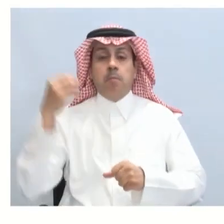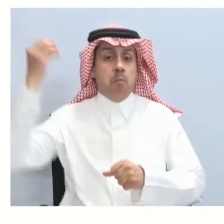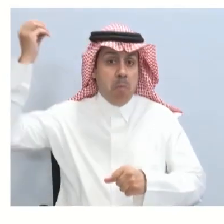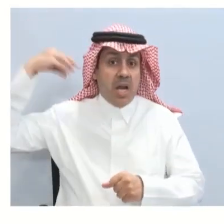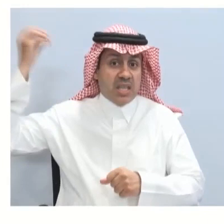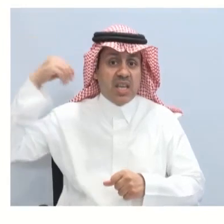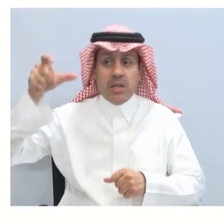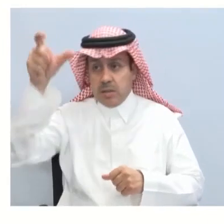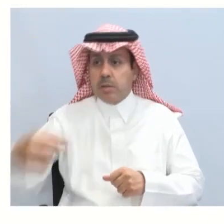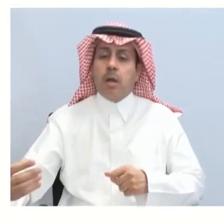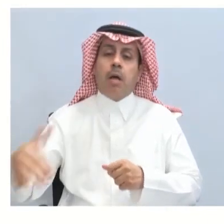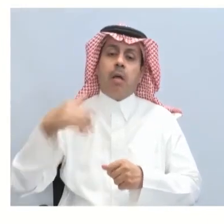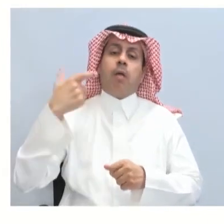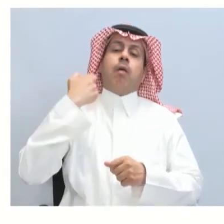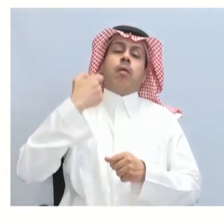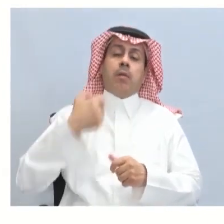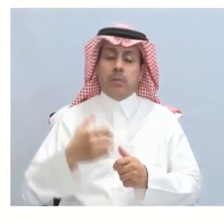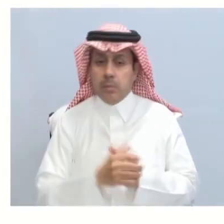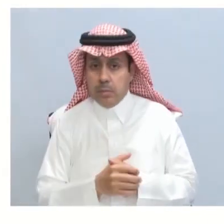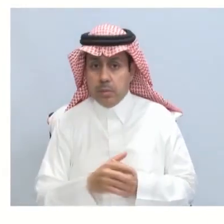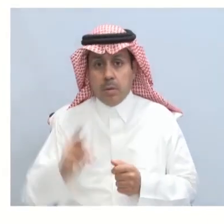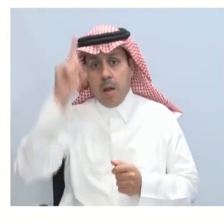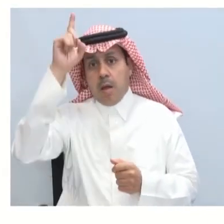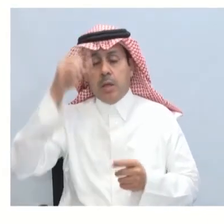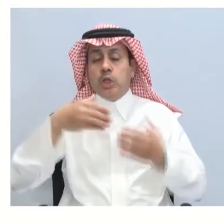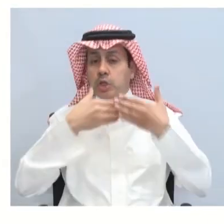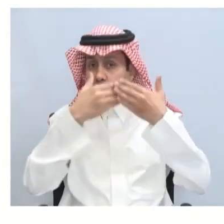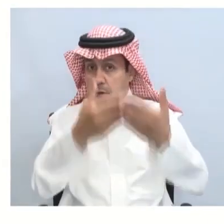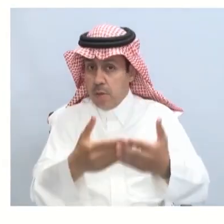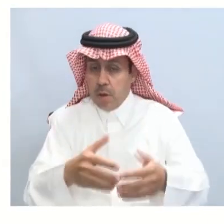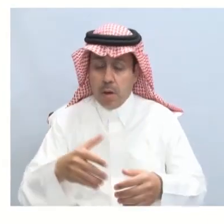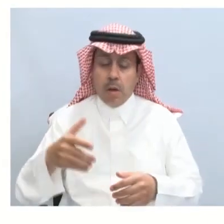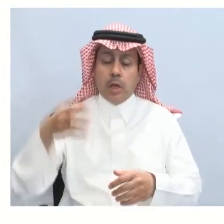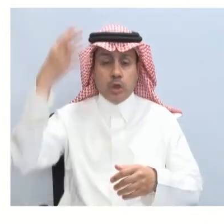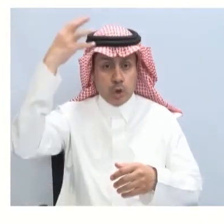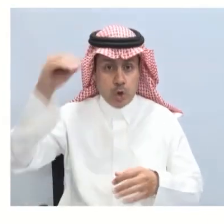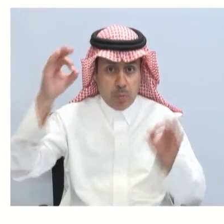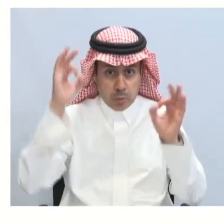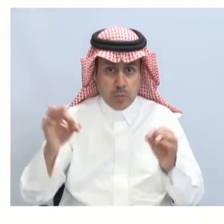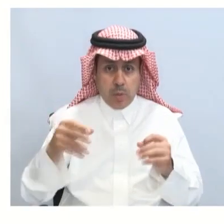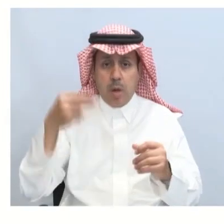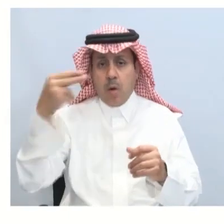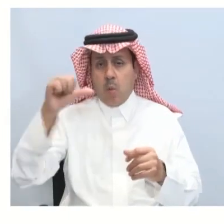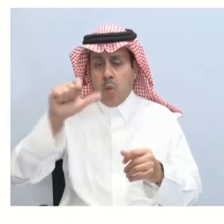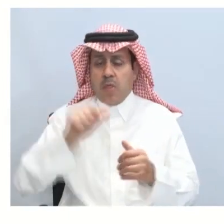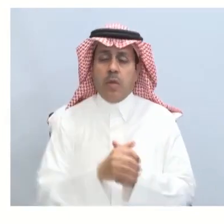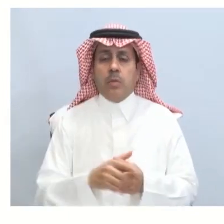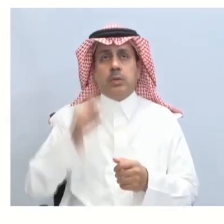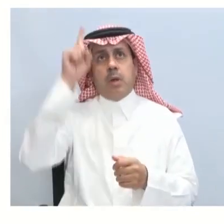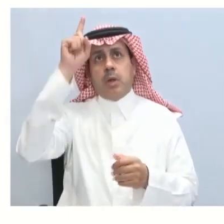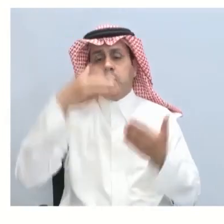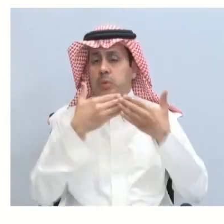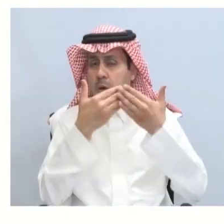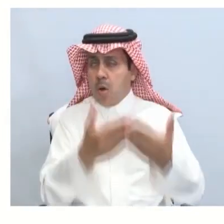القاتل وقد يتفضل الله جل وعلا على القاتل اذا تاب فيعوض المقتول تكرما